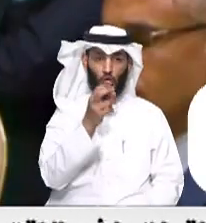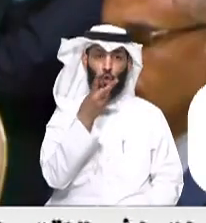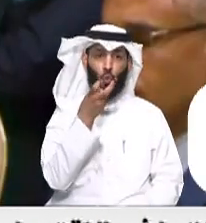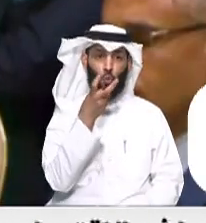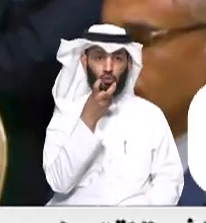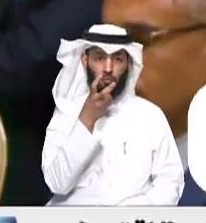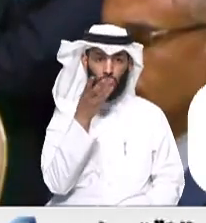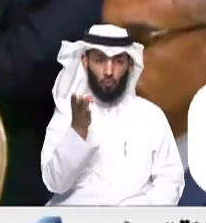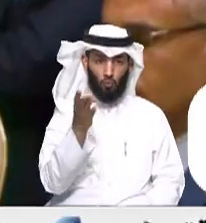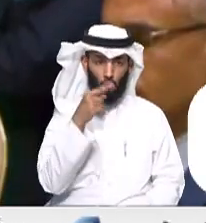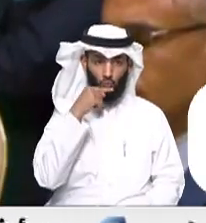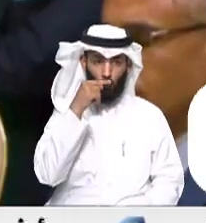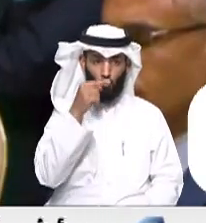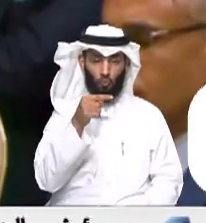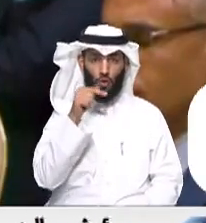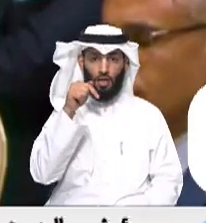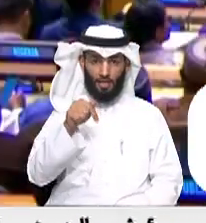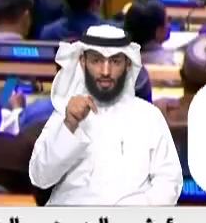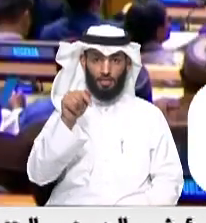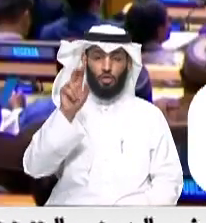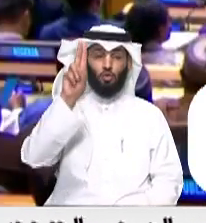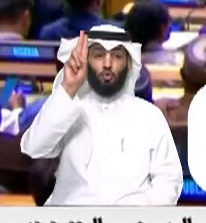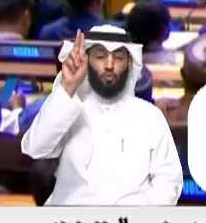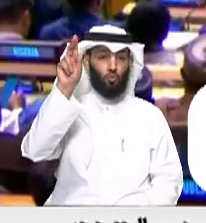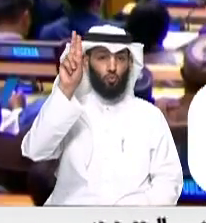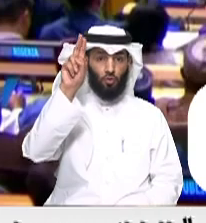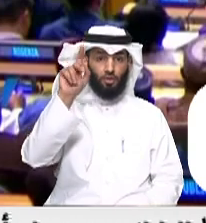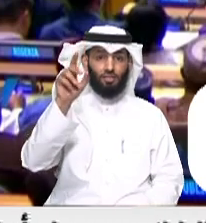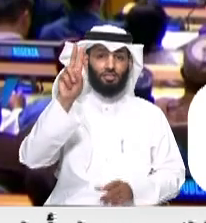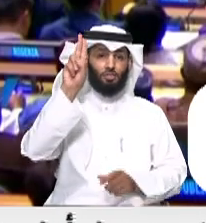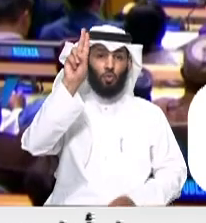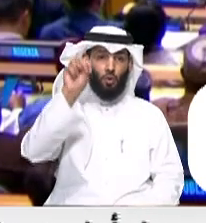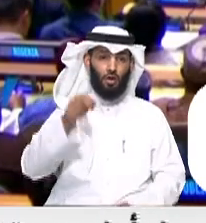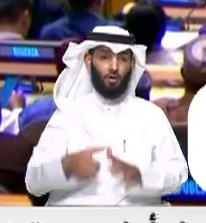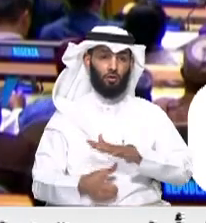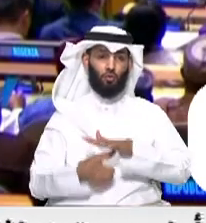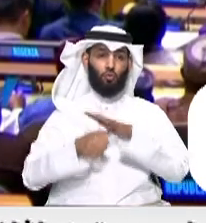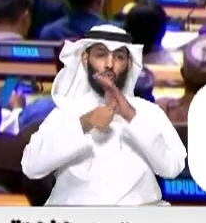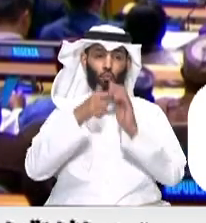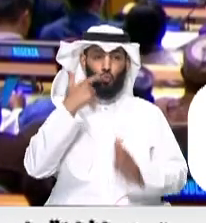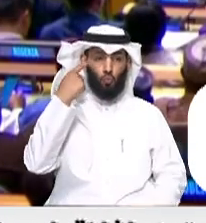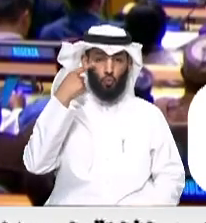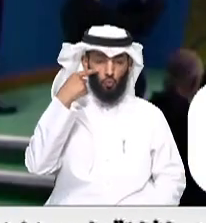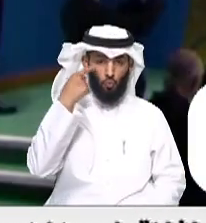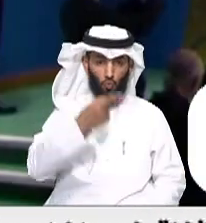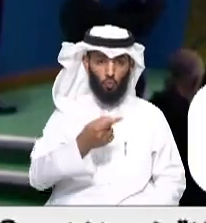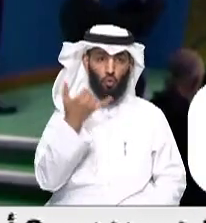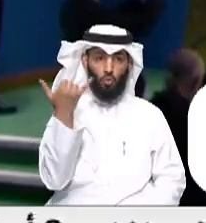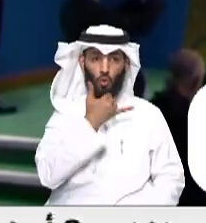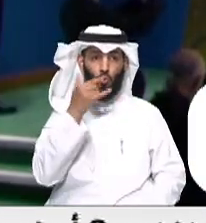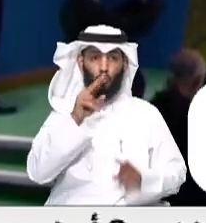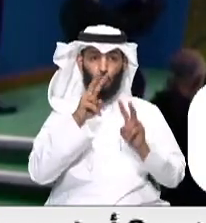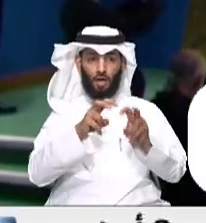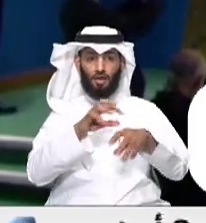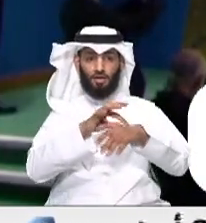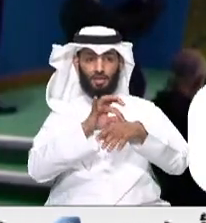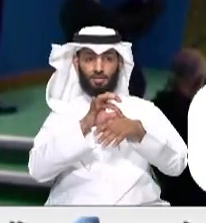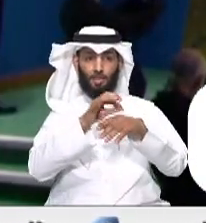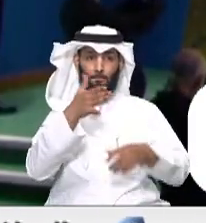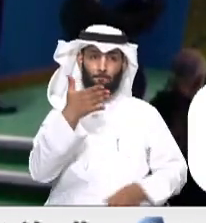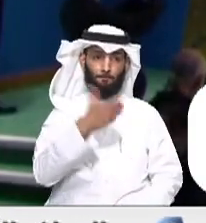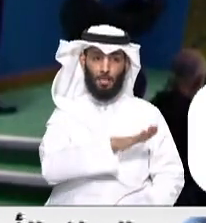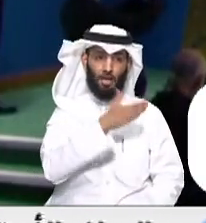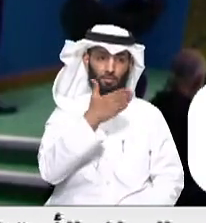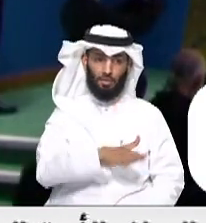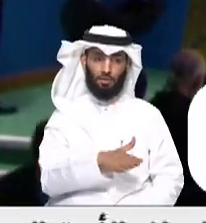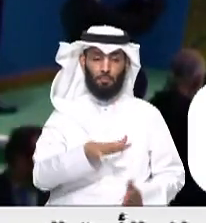العامة، دعا الأمين العام للأمم المتحدة أنطونيو غوتيريش إلى وضع حد للمآسي التي تواجهها البشرية،